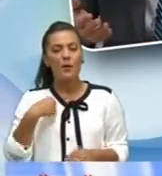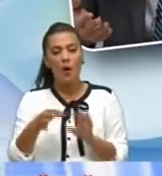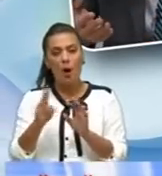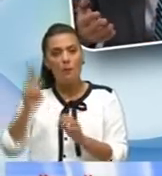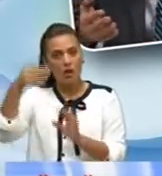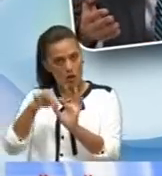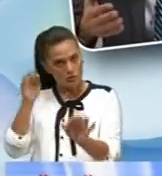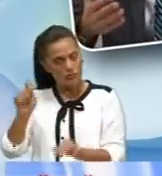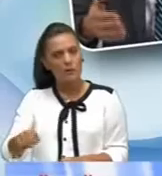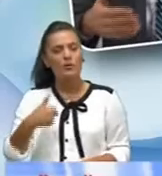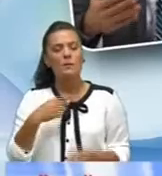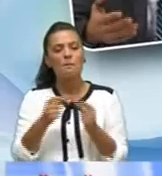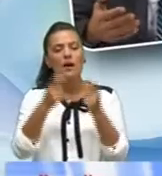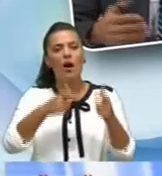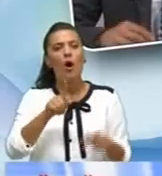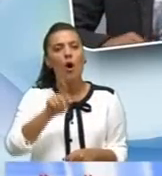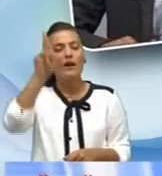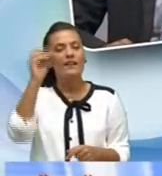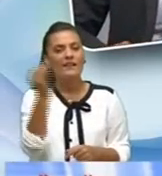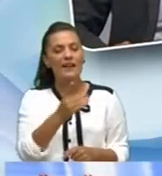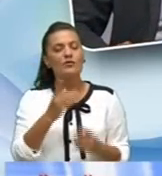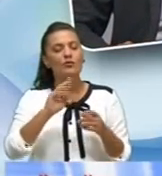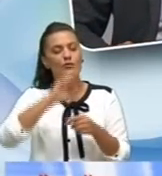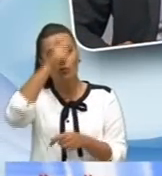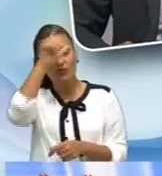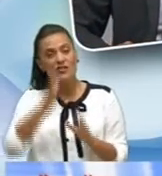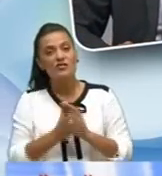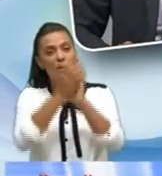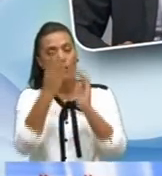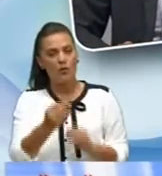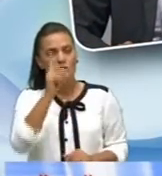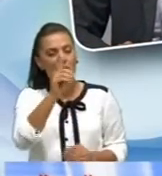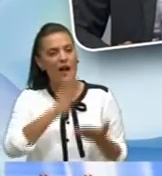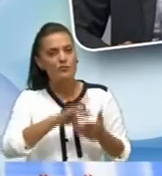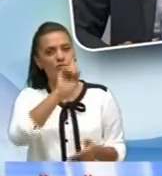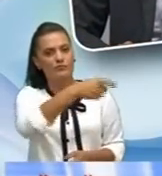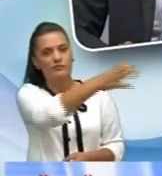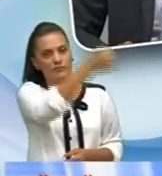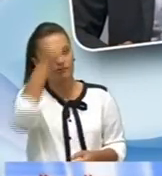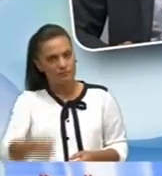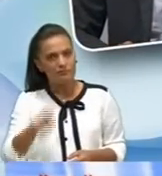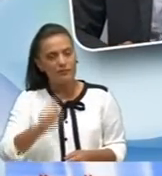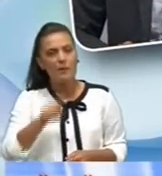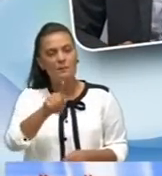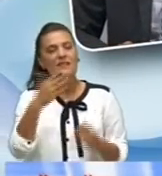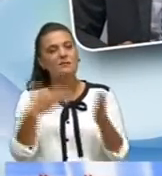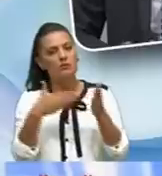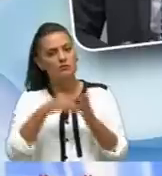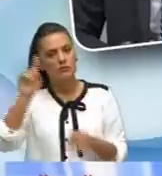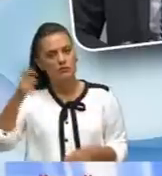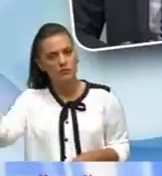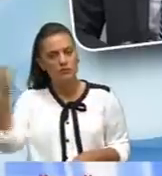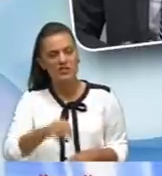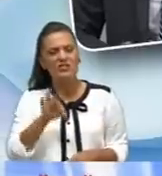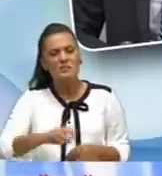okçuluk da yapıyoruz. Biga'da, hı hı, 17 kez Türkiye şampiyonu olmuş bir arkadaşımızı bulduk, getirdik. Bir sponsor da bulduk. Şu